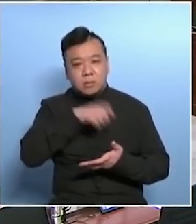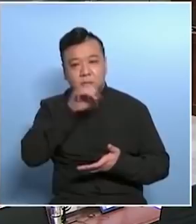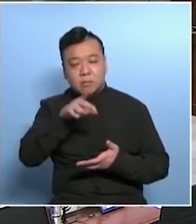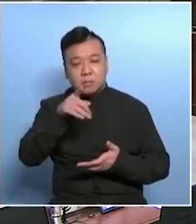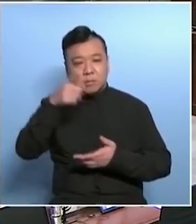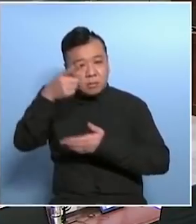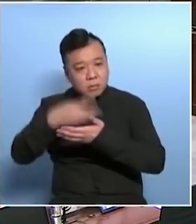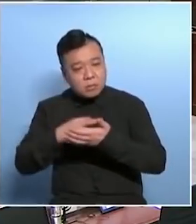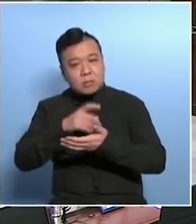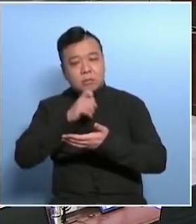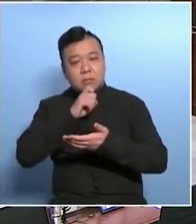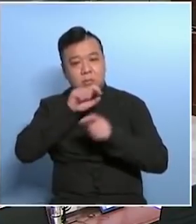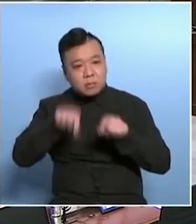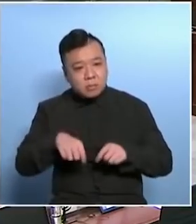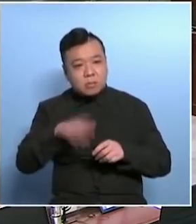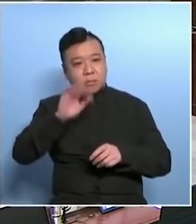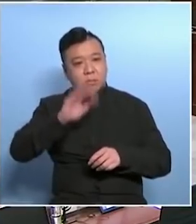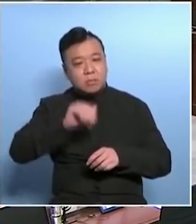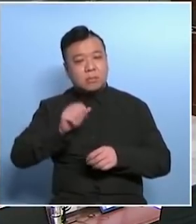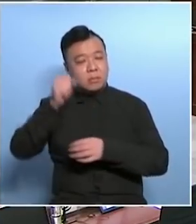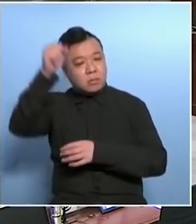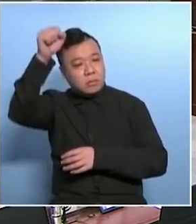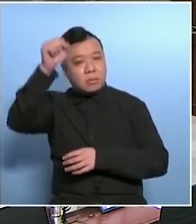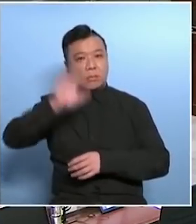題係可以做嘅。